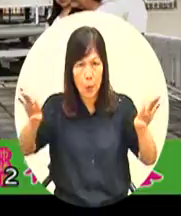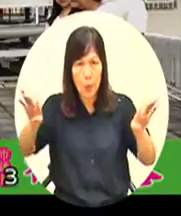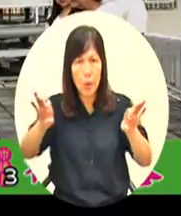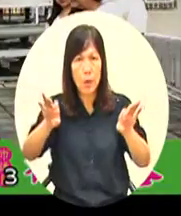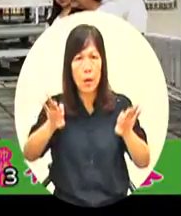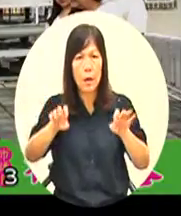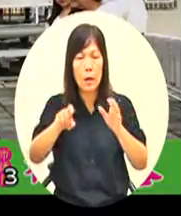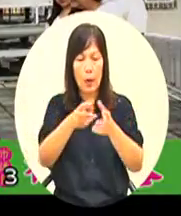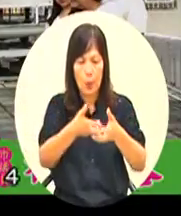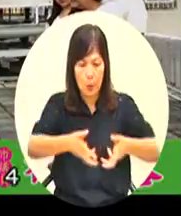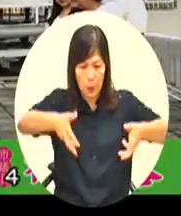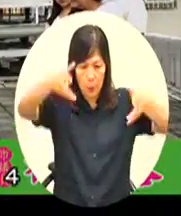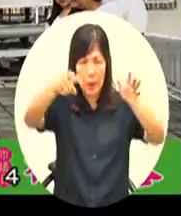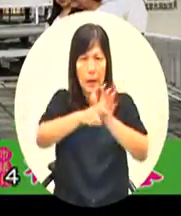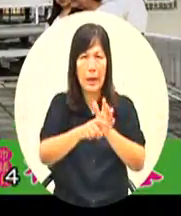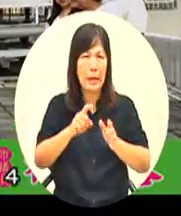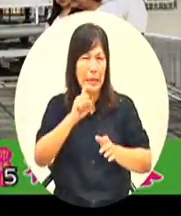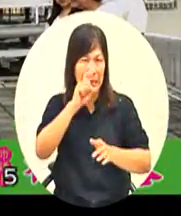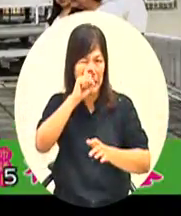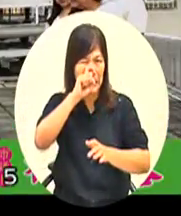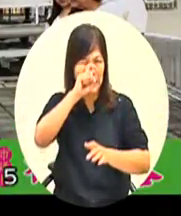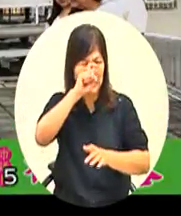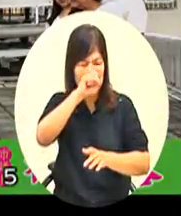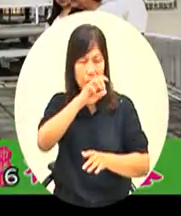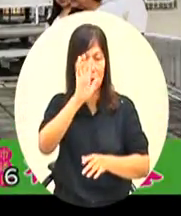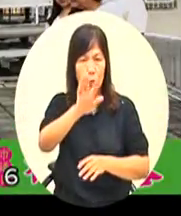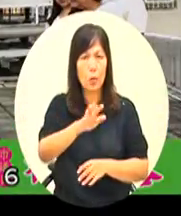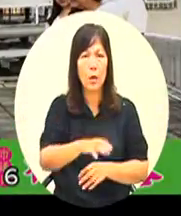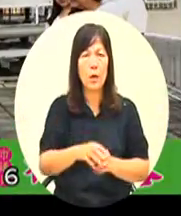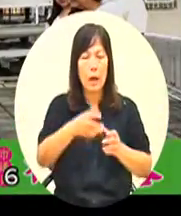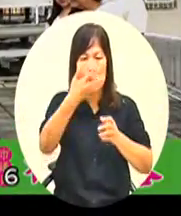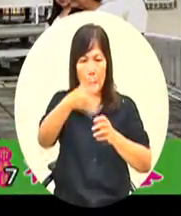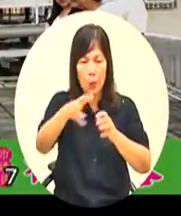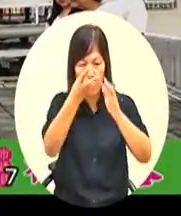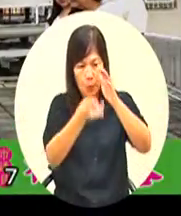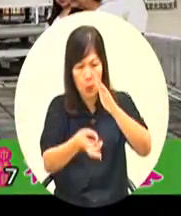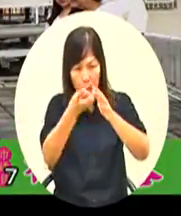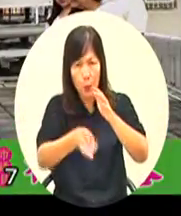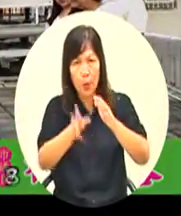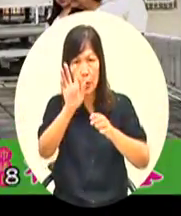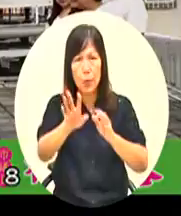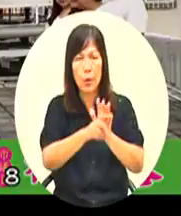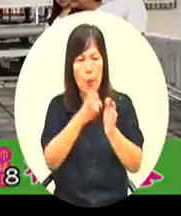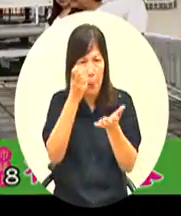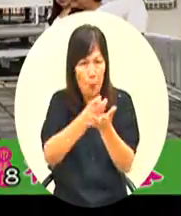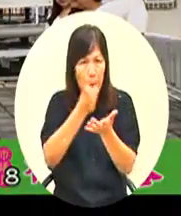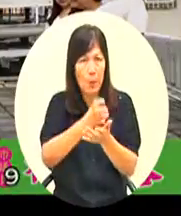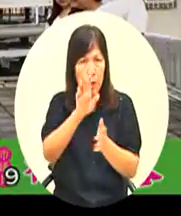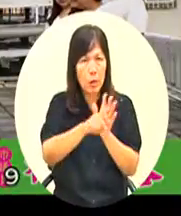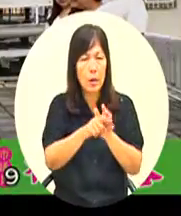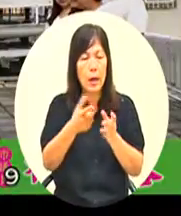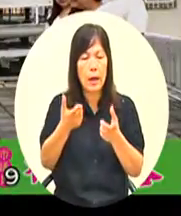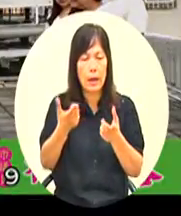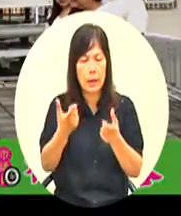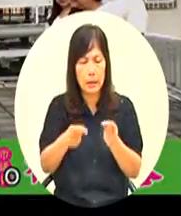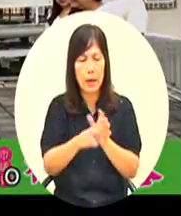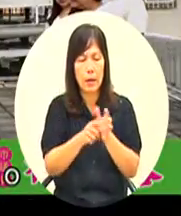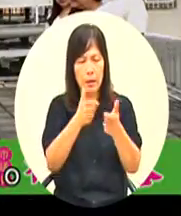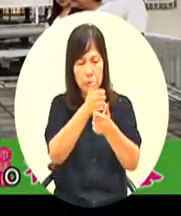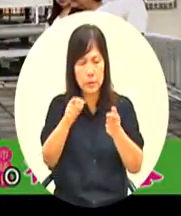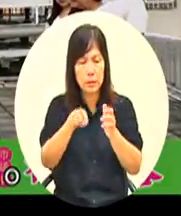水塔，它的管线已经锈蚀渗水很严重。那一天我很感谢我们的那